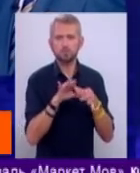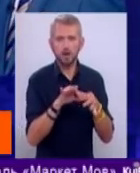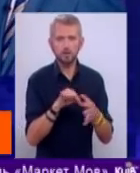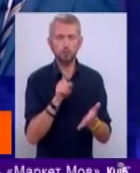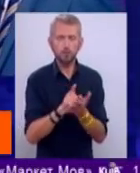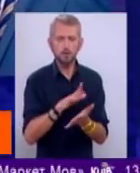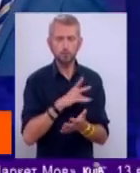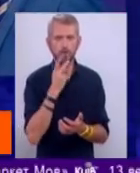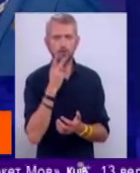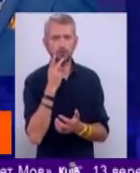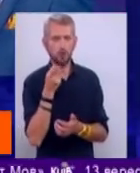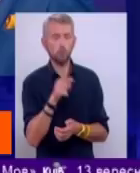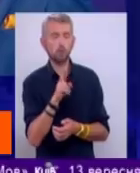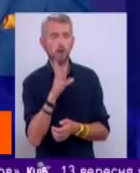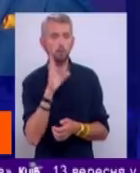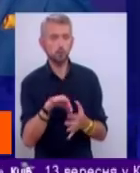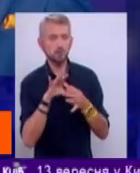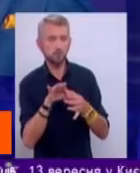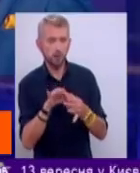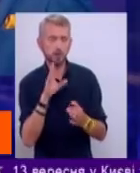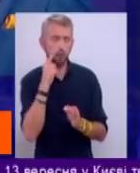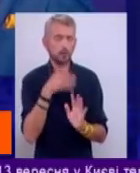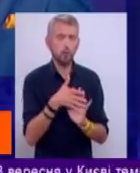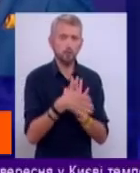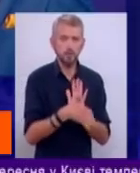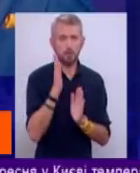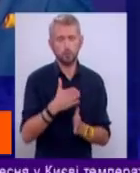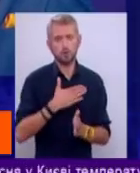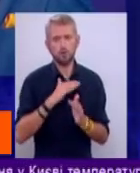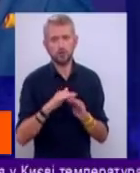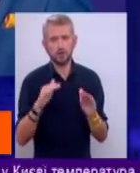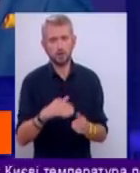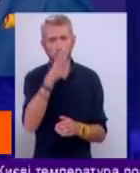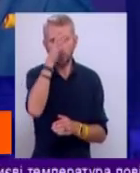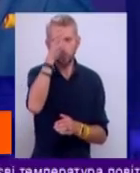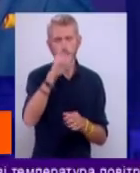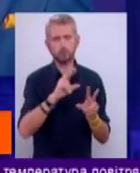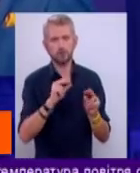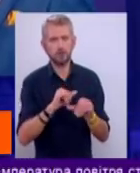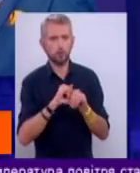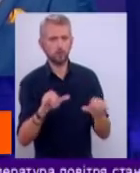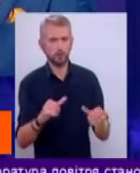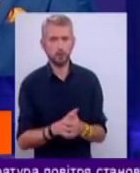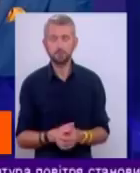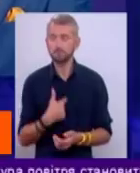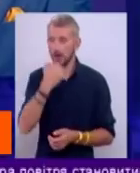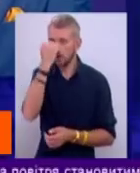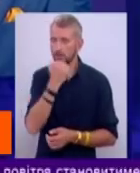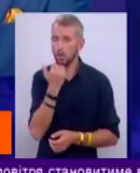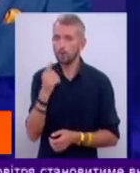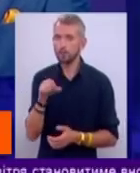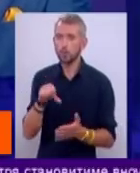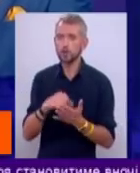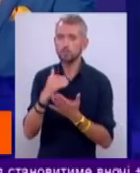бути завжди. І тому, як буде співпраця, буде порозуміння, будуть наші діти розумні, там, щасливі, розвинуті. Що ж, я дякую вам за